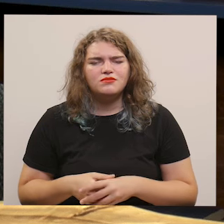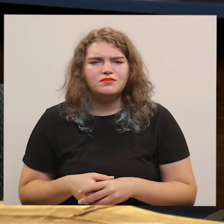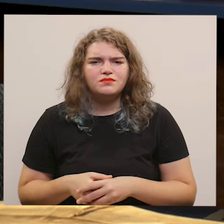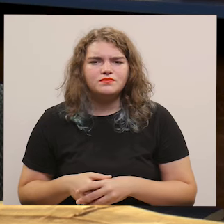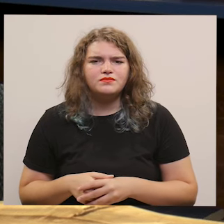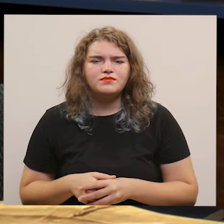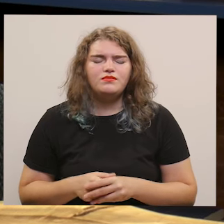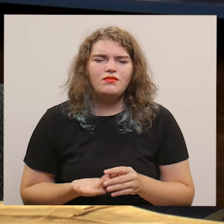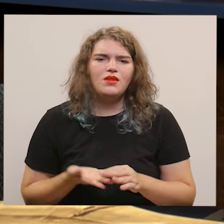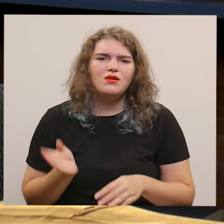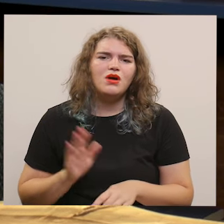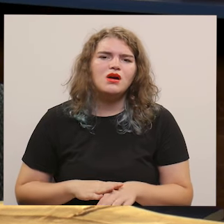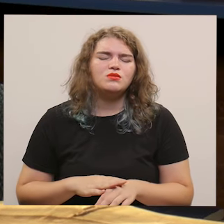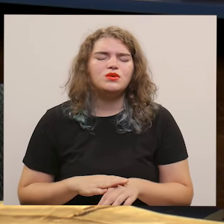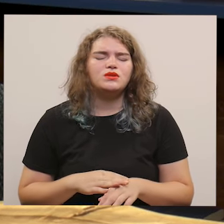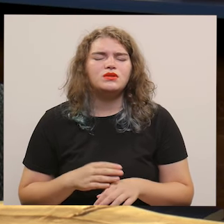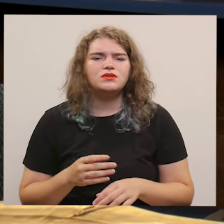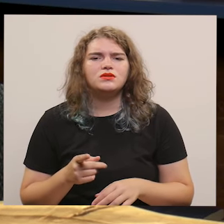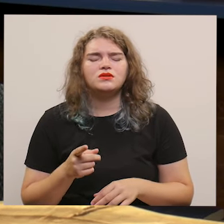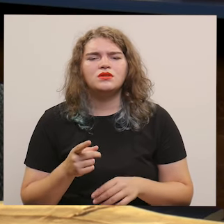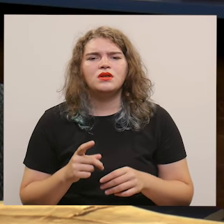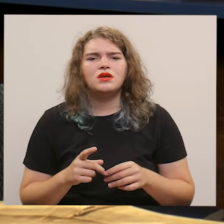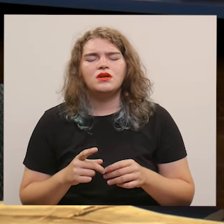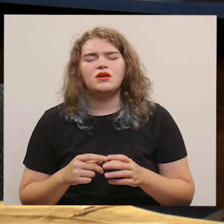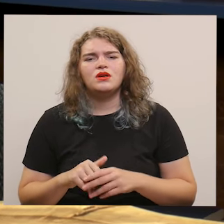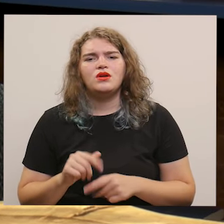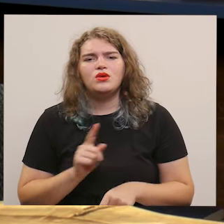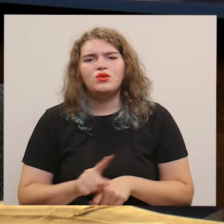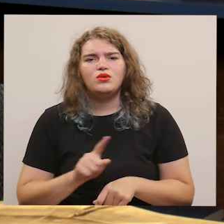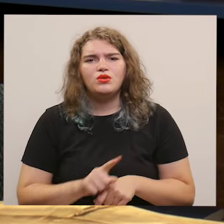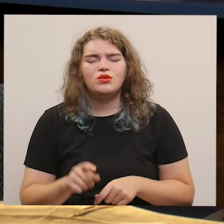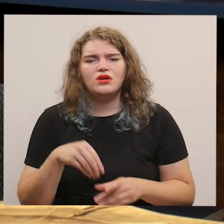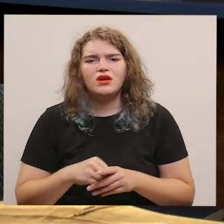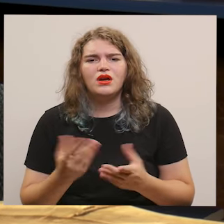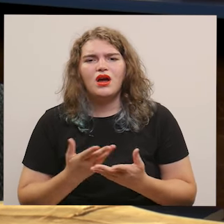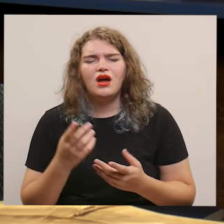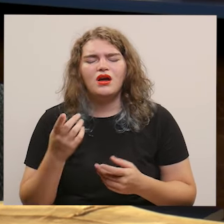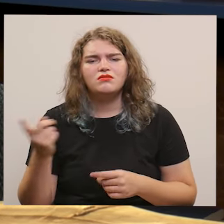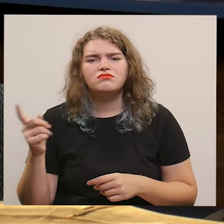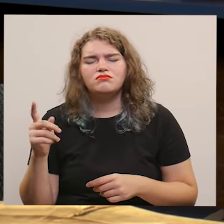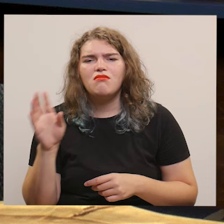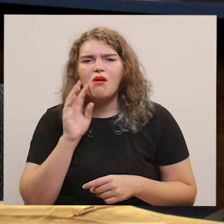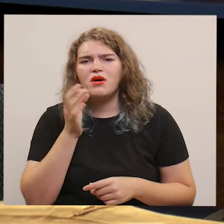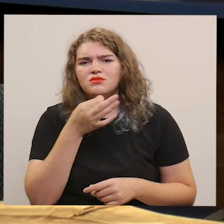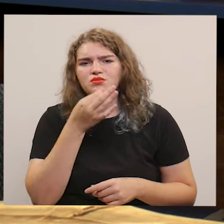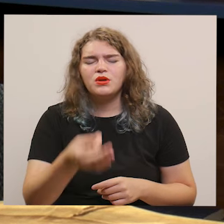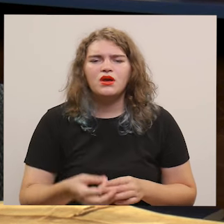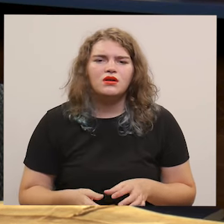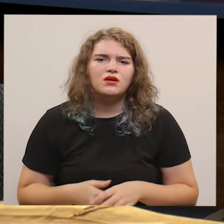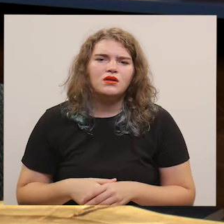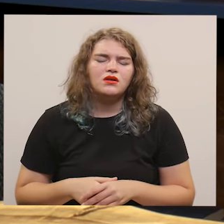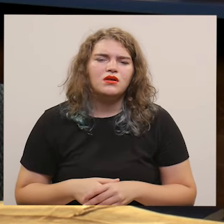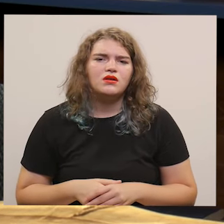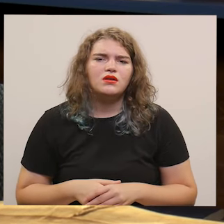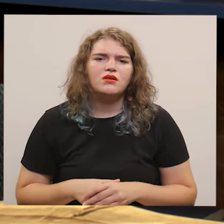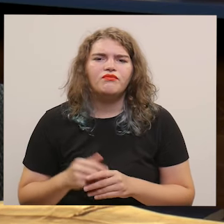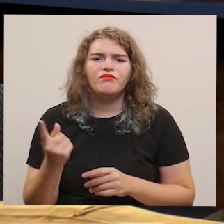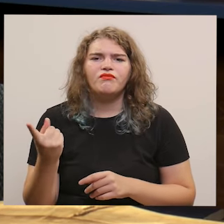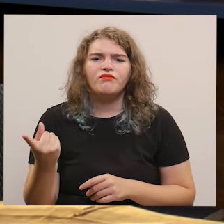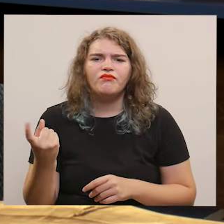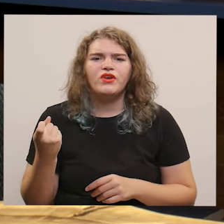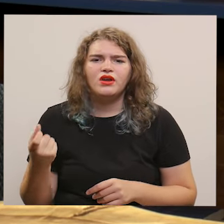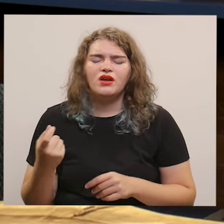seamă chiar și lucrul acela în care ea avea așa o vorbă, venea din mediul ei în